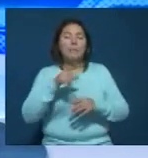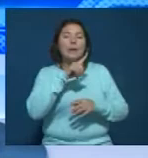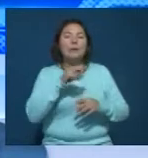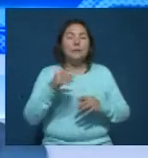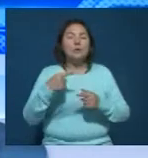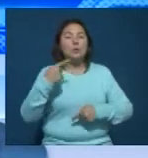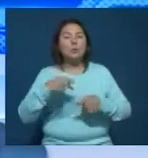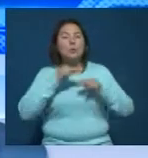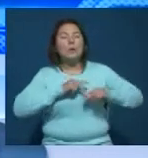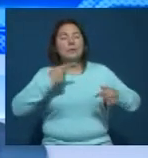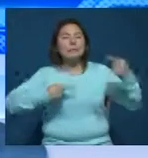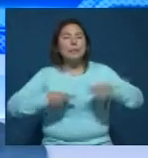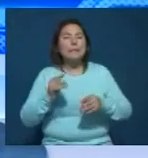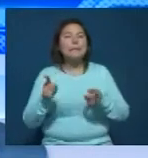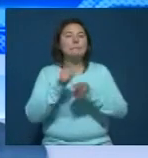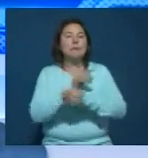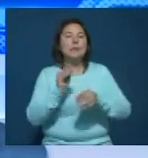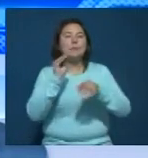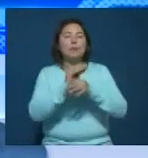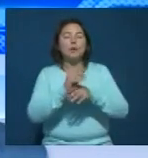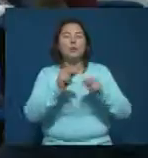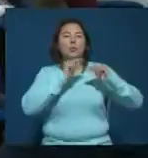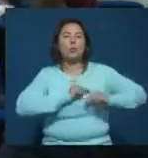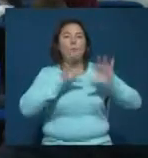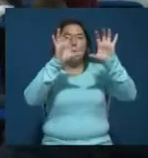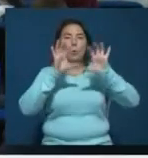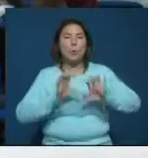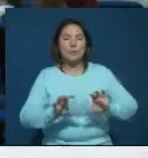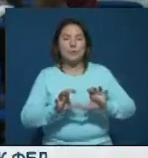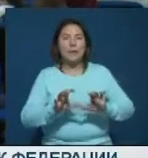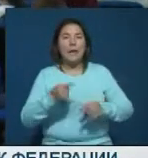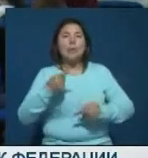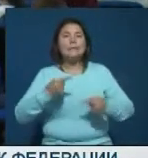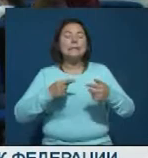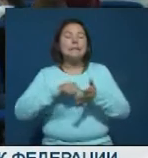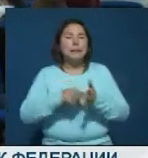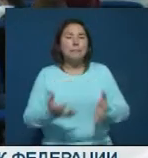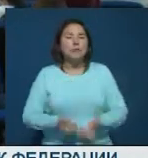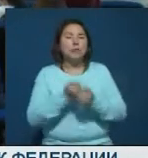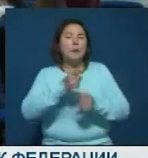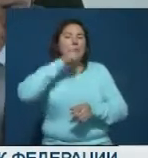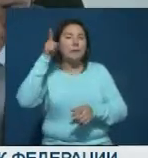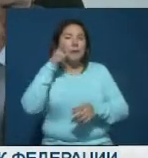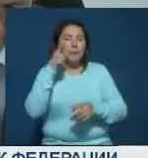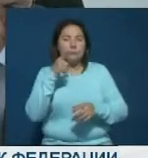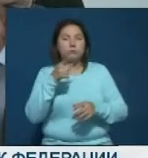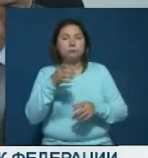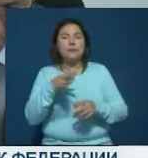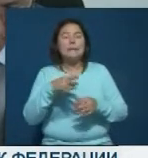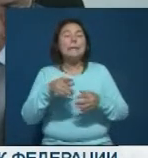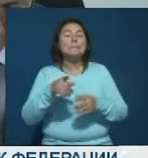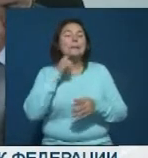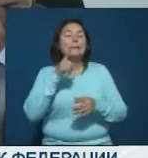а также изменения и дополнения в Трудовом кодексе. Цель дебатного турнира – поиск и поддержка молодых публичных профсоюзных лидеров